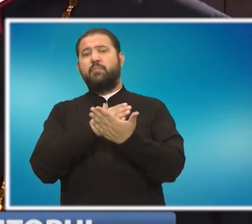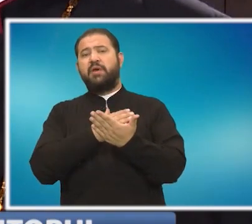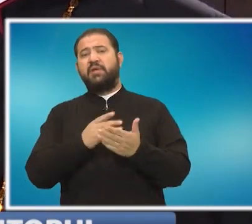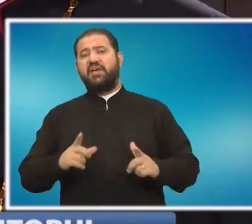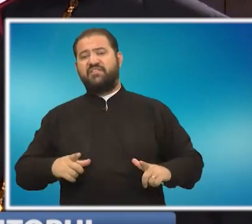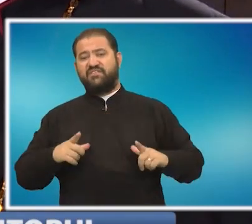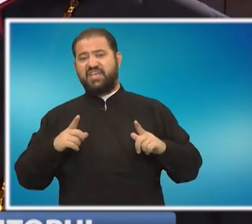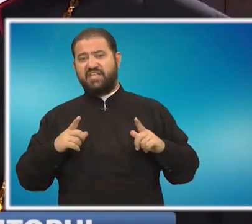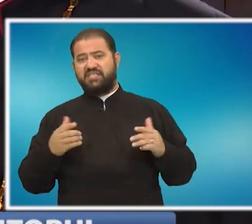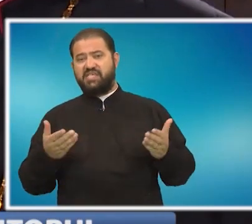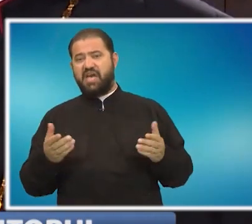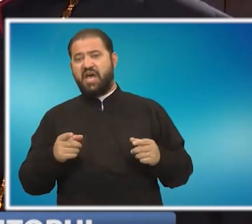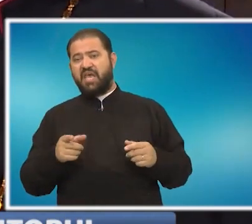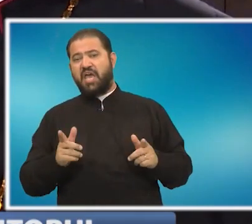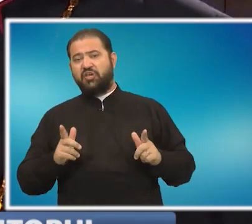pentru că acestea trebuie